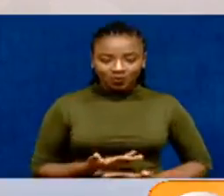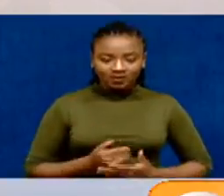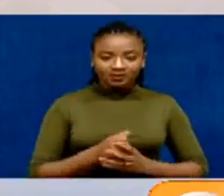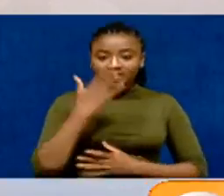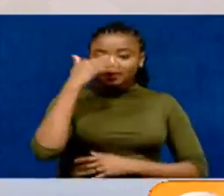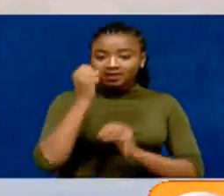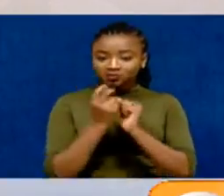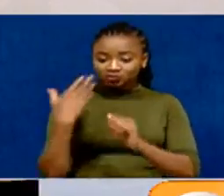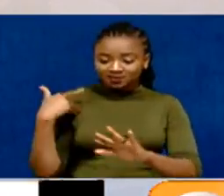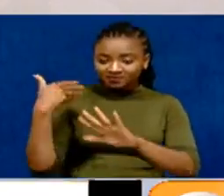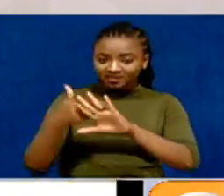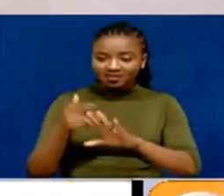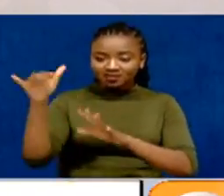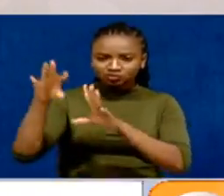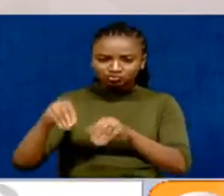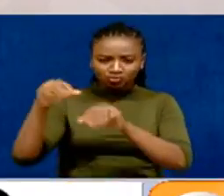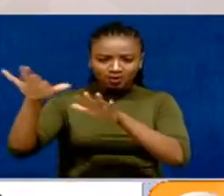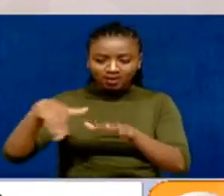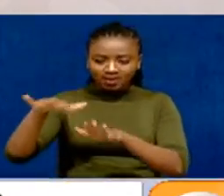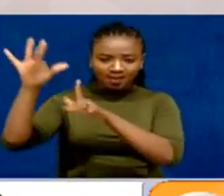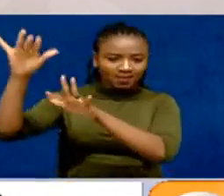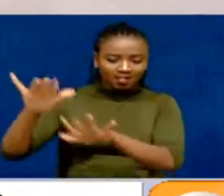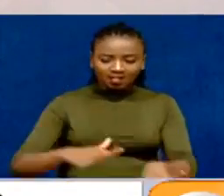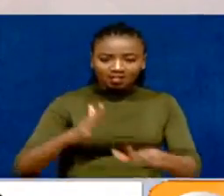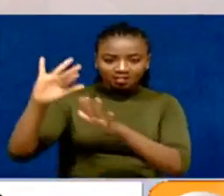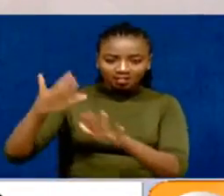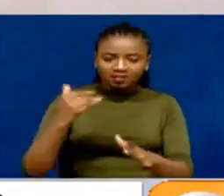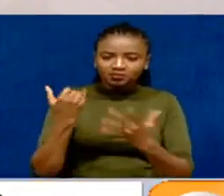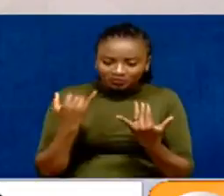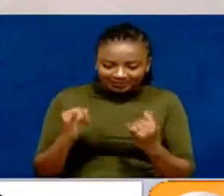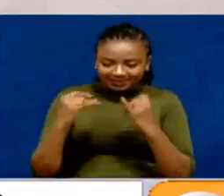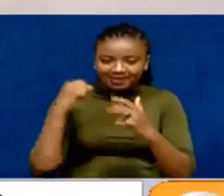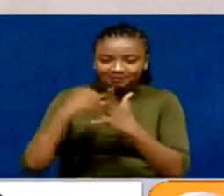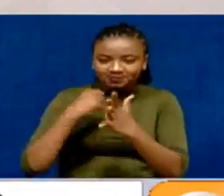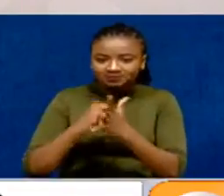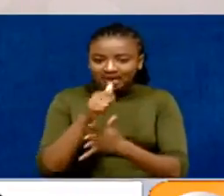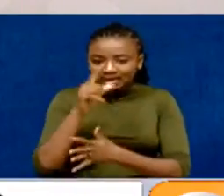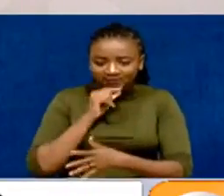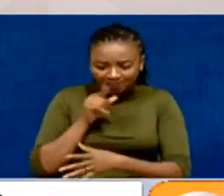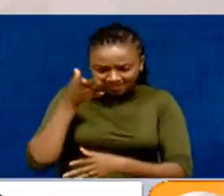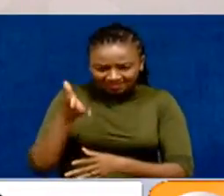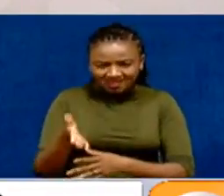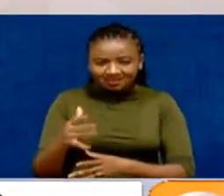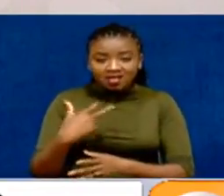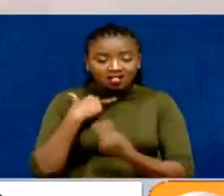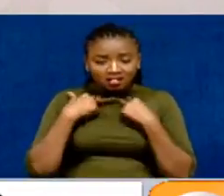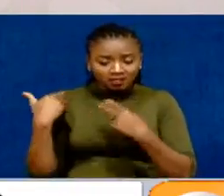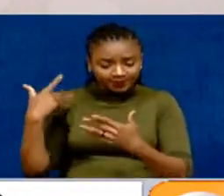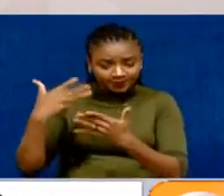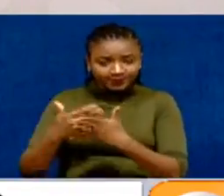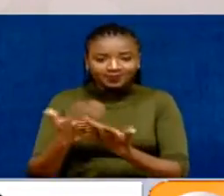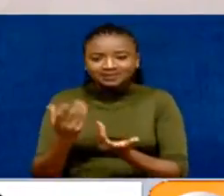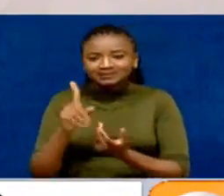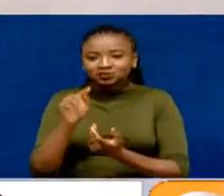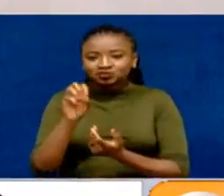Siku 12 baada ya mgodi wa Bimbo kuporomoka, juhudi za kumwokoa Tom Okwach ambaye bado amefunikwa timboni zinaendelea, huku matumaini ya